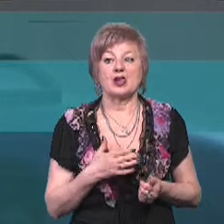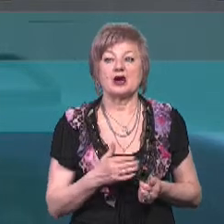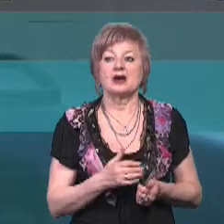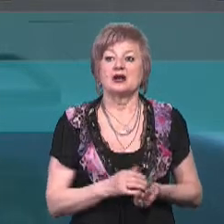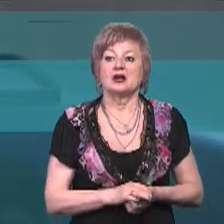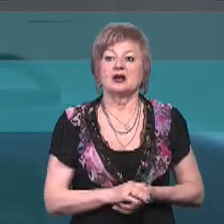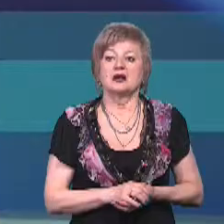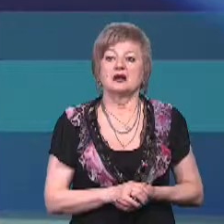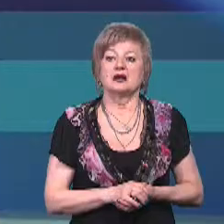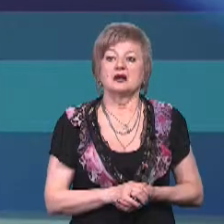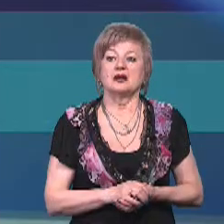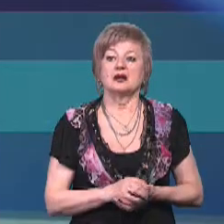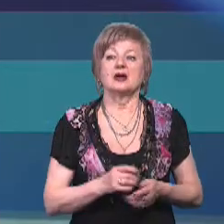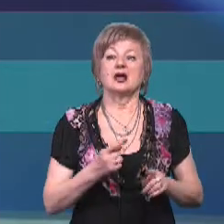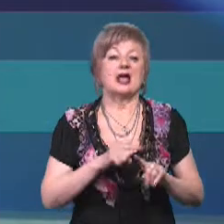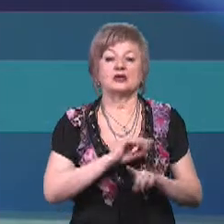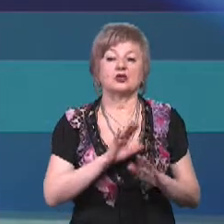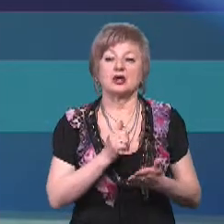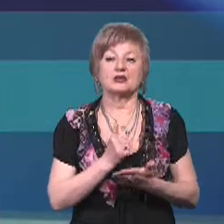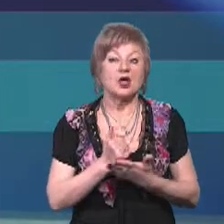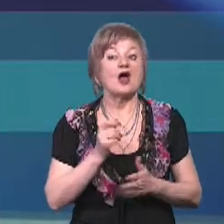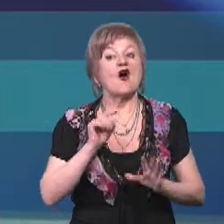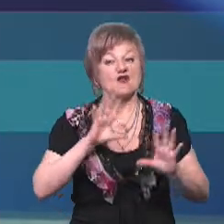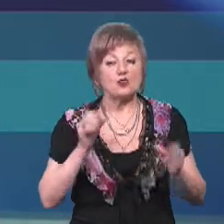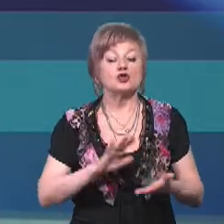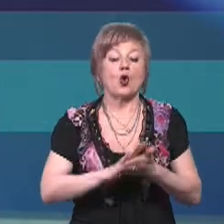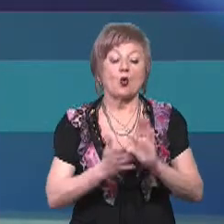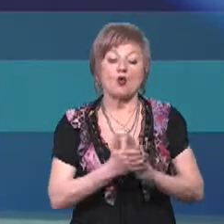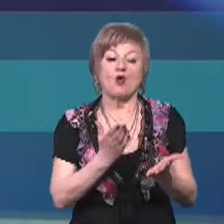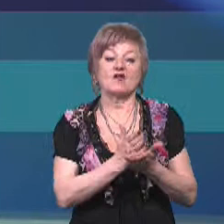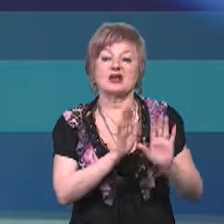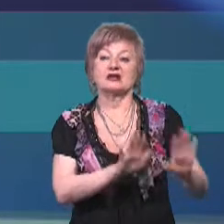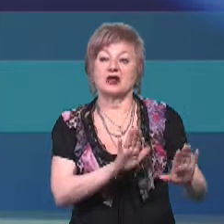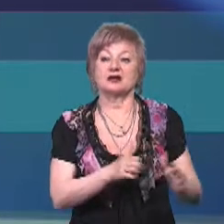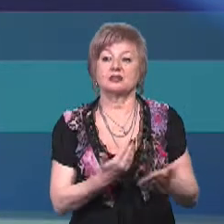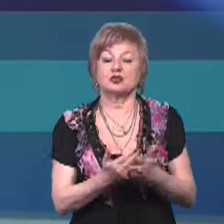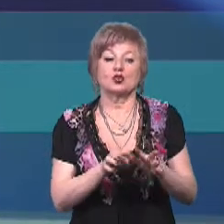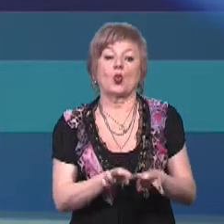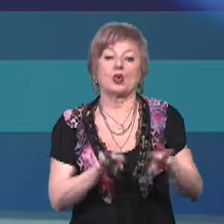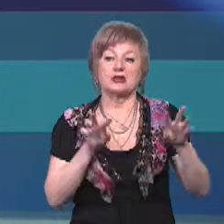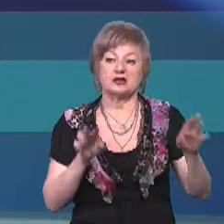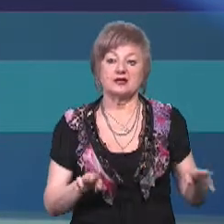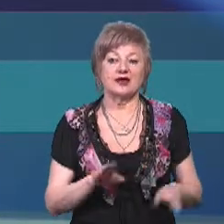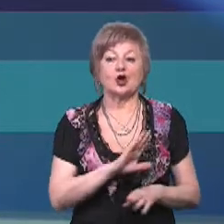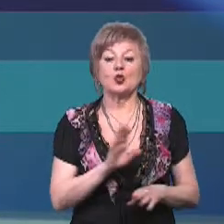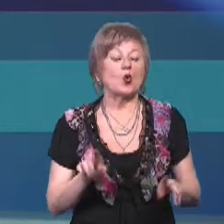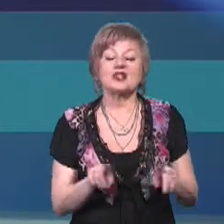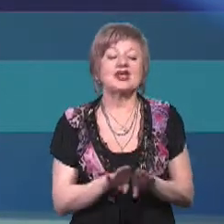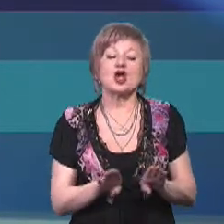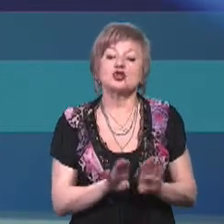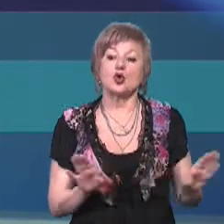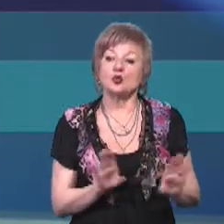вибачаюсь. Хмарський. Ну, це не головне. Насправді, умови перебування, я думаю, там приблизно однакові. Не однакові умови, за яких вони